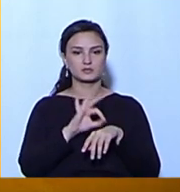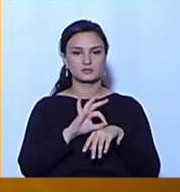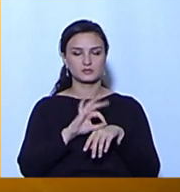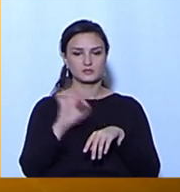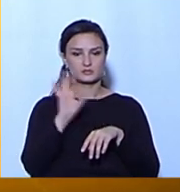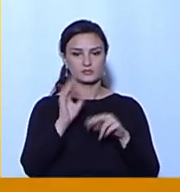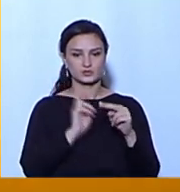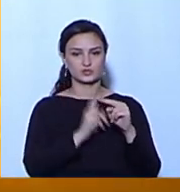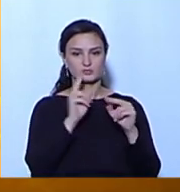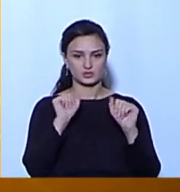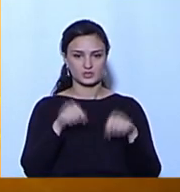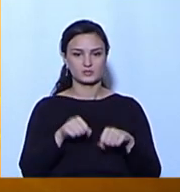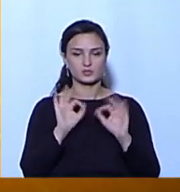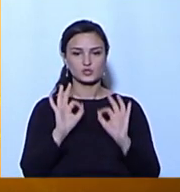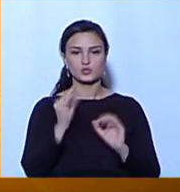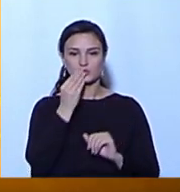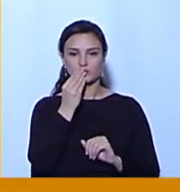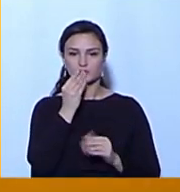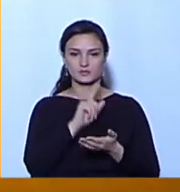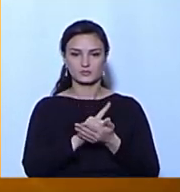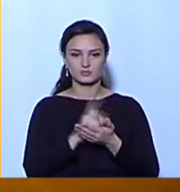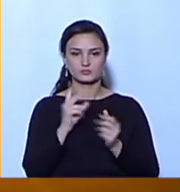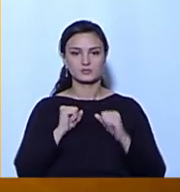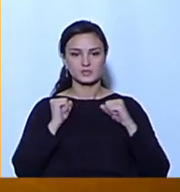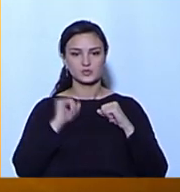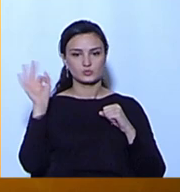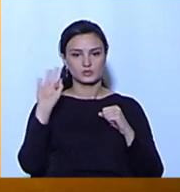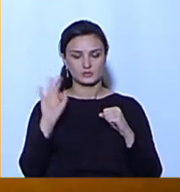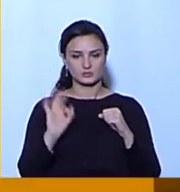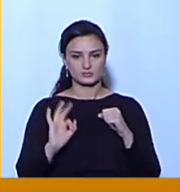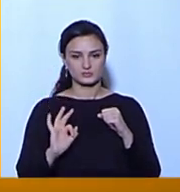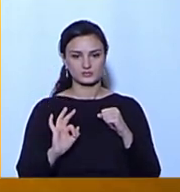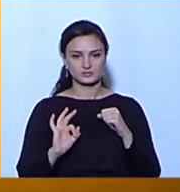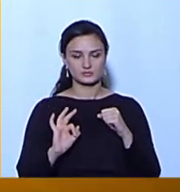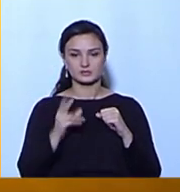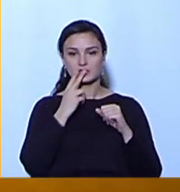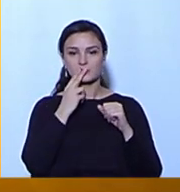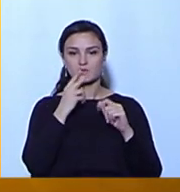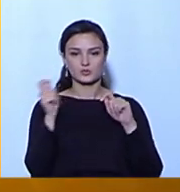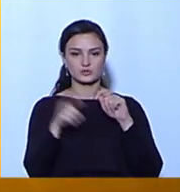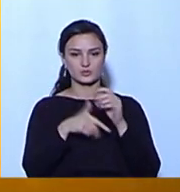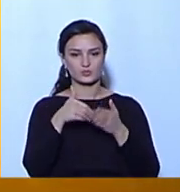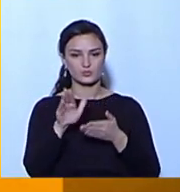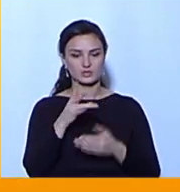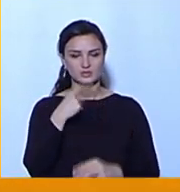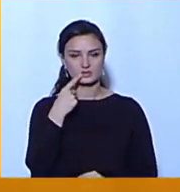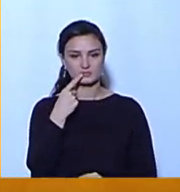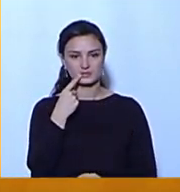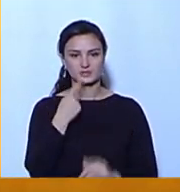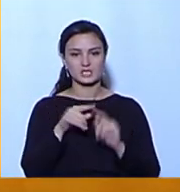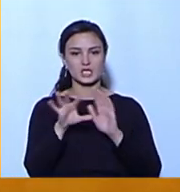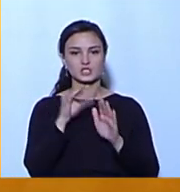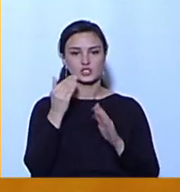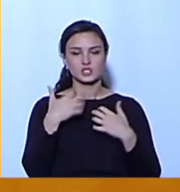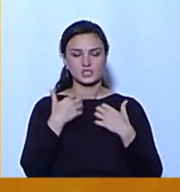დაავადებათა თავიდან აცილება შესაძლებელია სწორი კვებით, რეგულარული ფიზიკური აქტივობით, თამბაქოზე უარის თქმით.